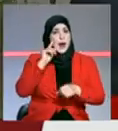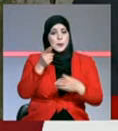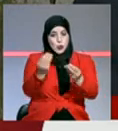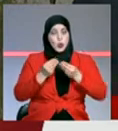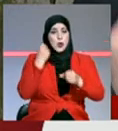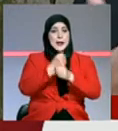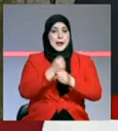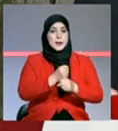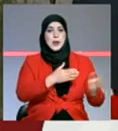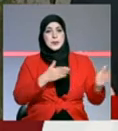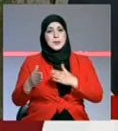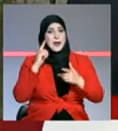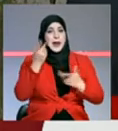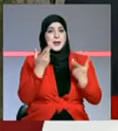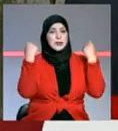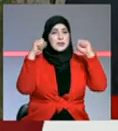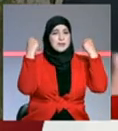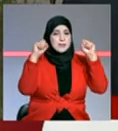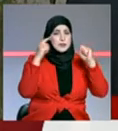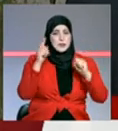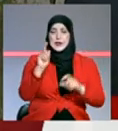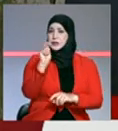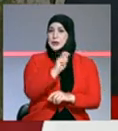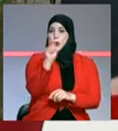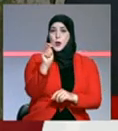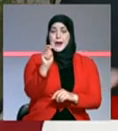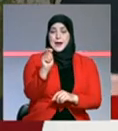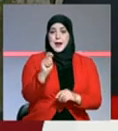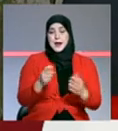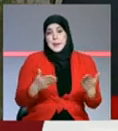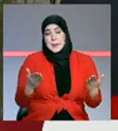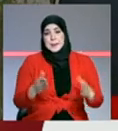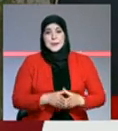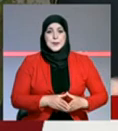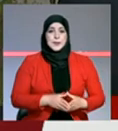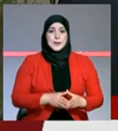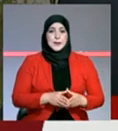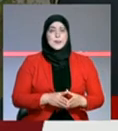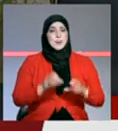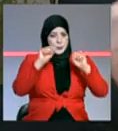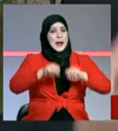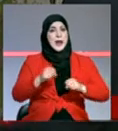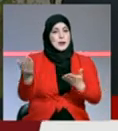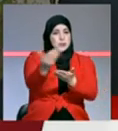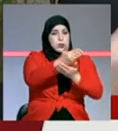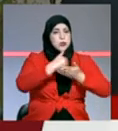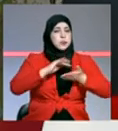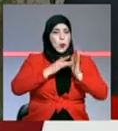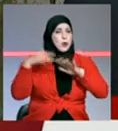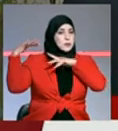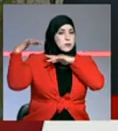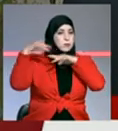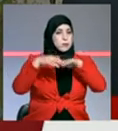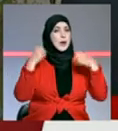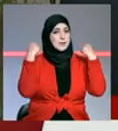نخدم. لأن الحركات هذه كما قلت لك هي عفوية، هي مشتتة، هي غير قادرة أنها تتلم مع بعضها باش تولي قوة فعل